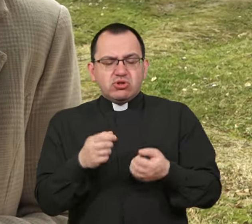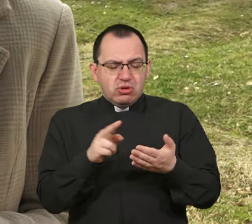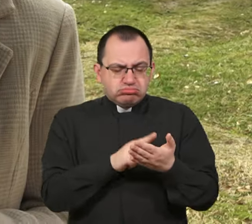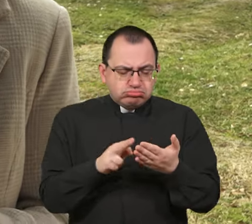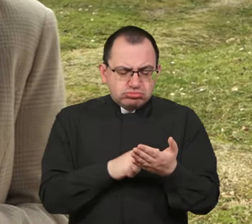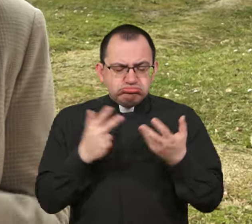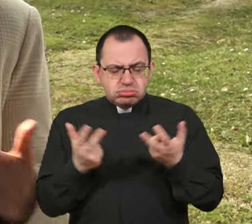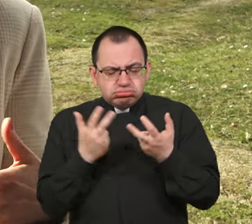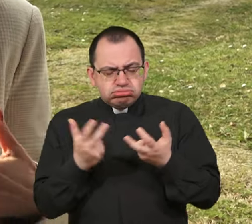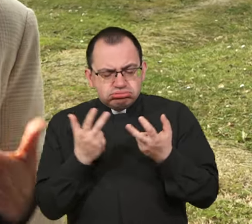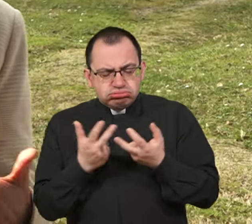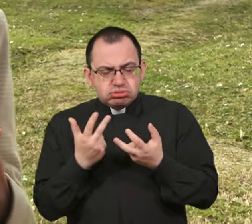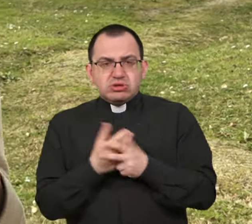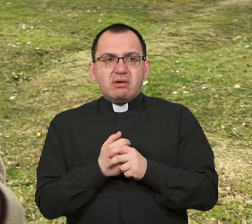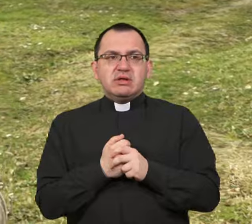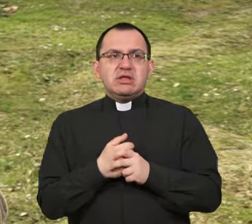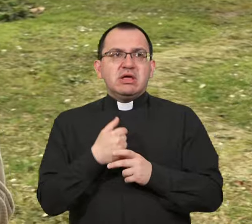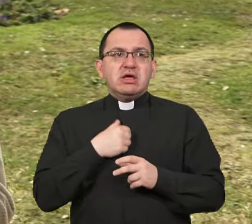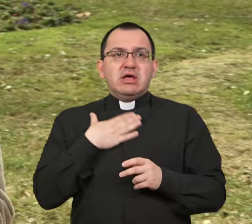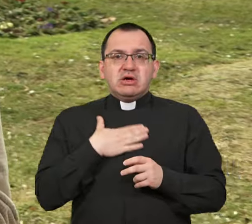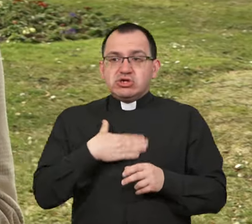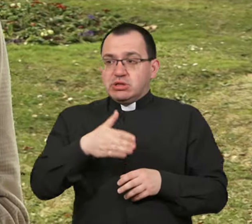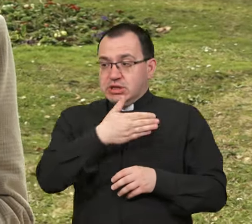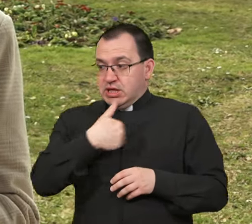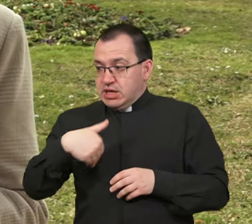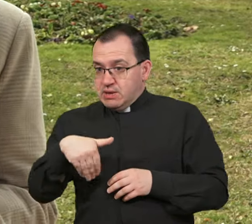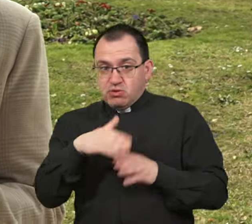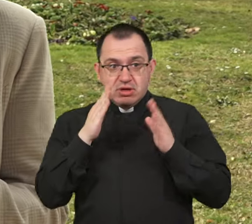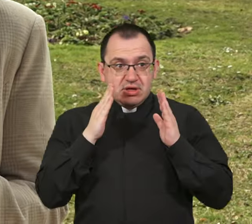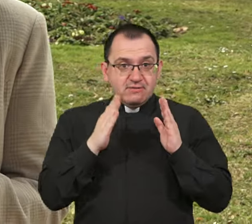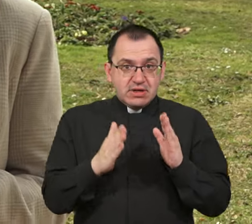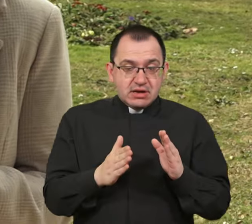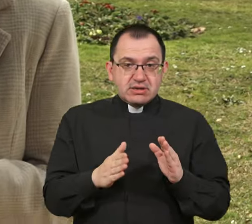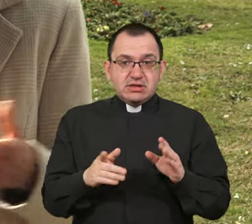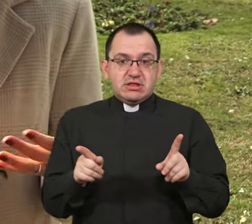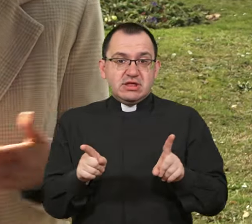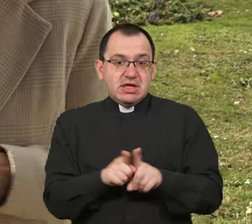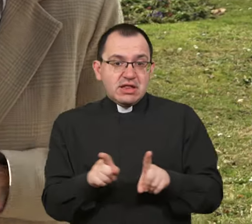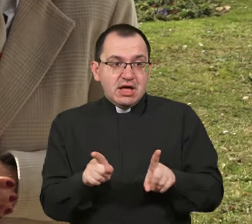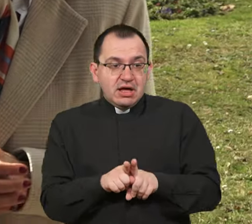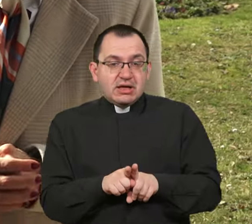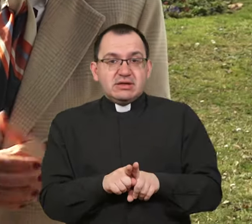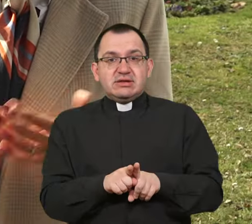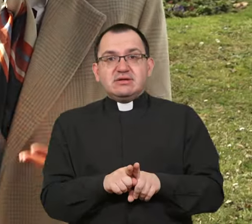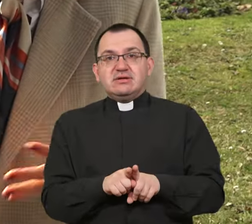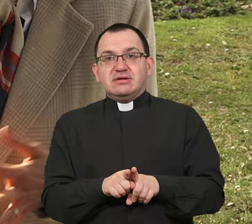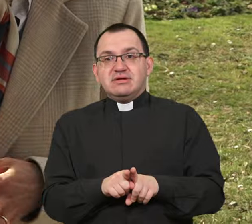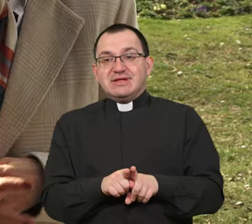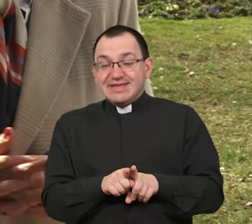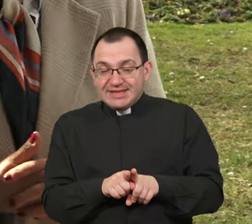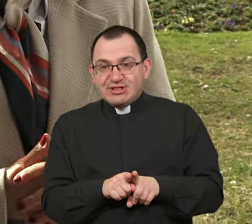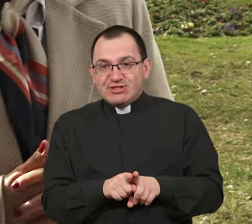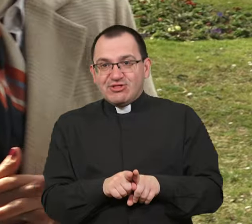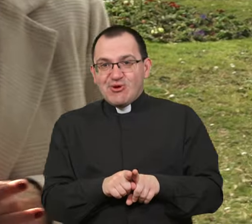proučavati i htjela sam zapravo i da moji župljani, s kojima sam si ja jako dobra i draga, svi su mi dragi, pogotovo ovi koji su